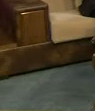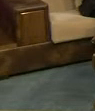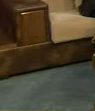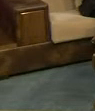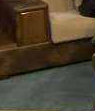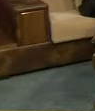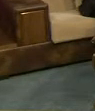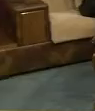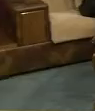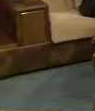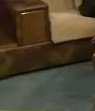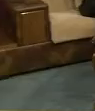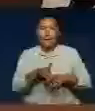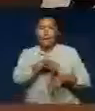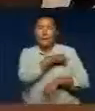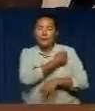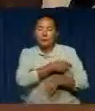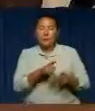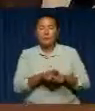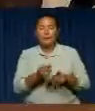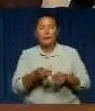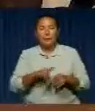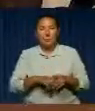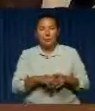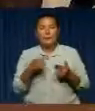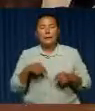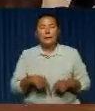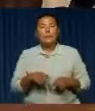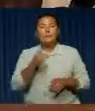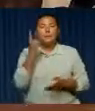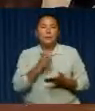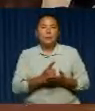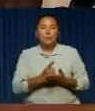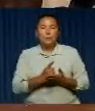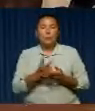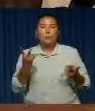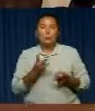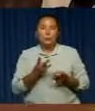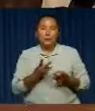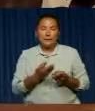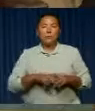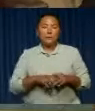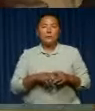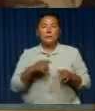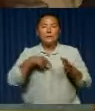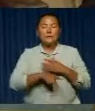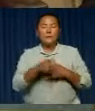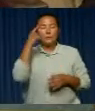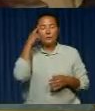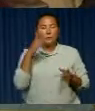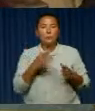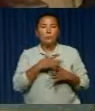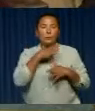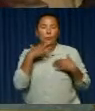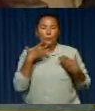жоқ, клиникалық белгісі жоқ індет аурулар тіркелді сол уақытта. Сол кезде мүмкін біз ойлаймыз, осы сол кезде біз көп